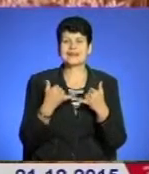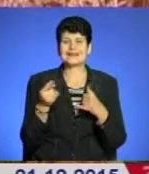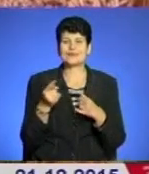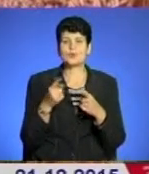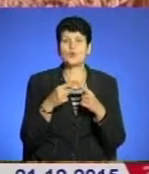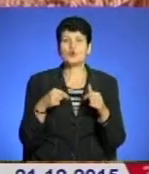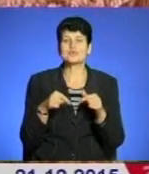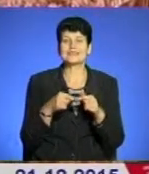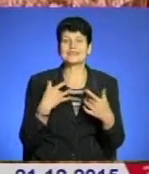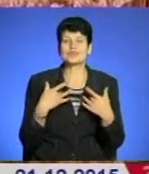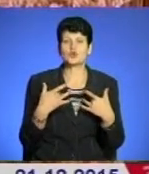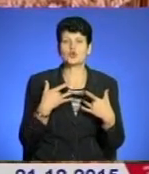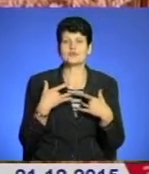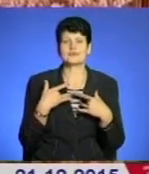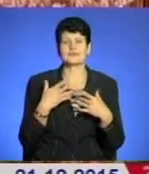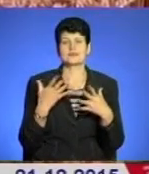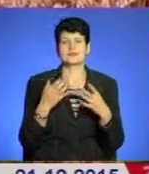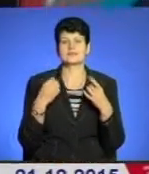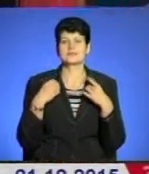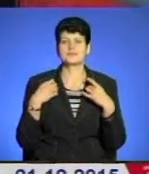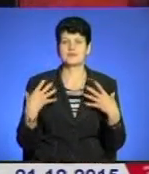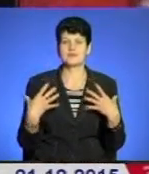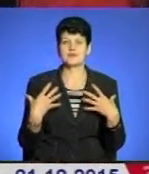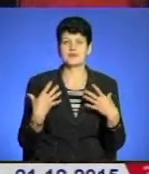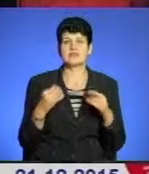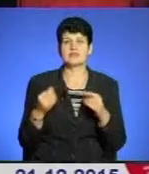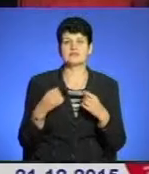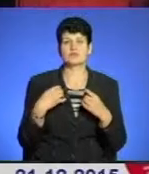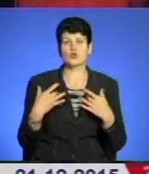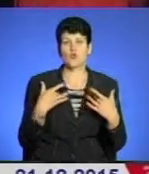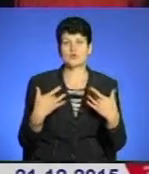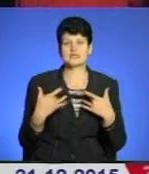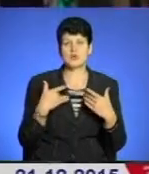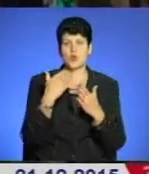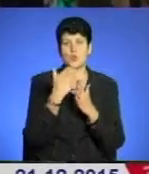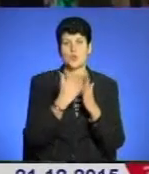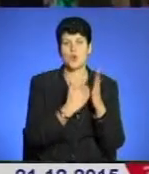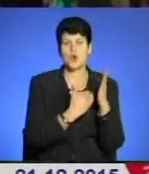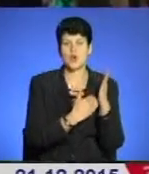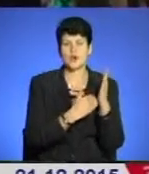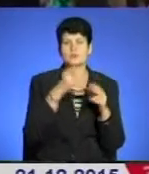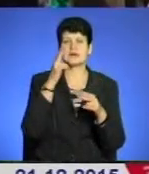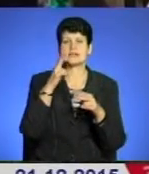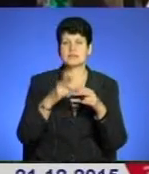організували театралізоване різдвяне дійство та святкову концертну програму. А